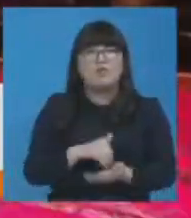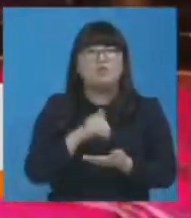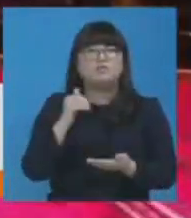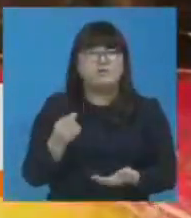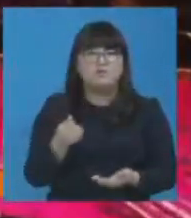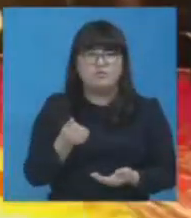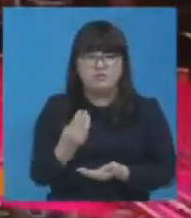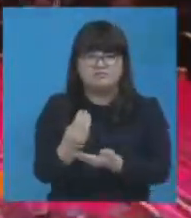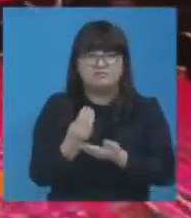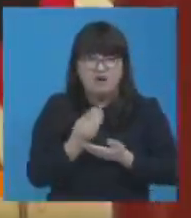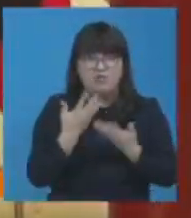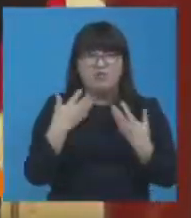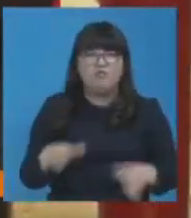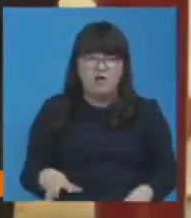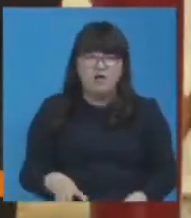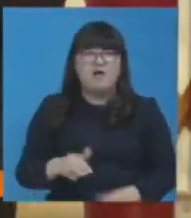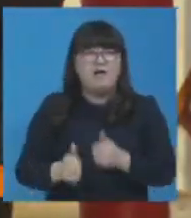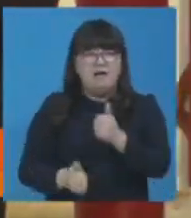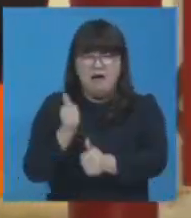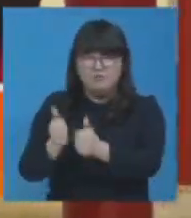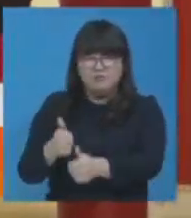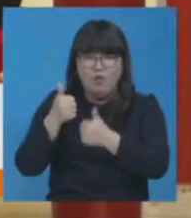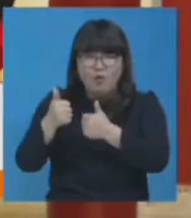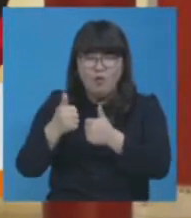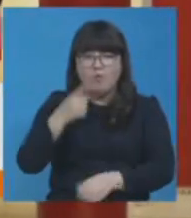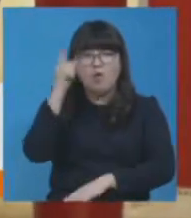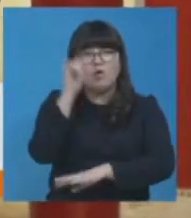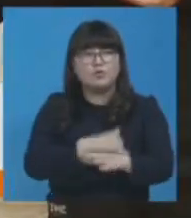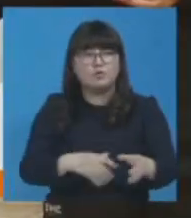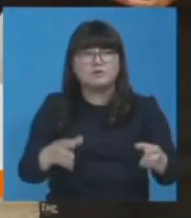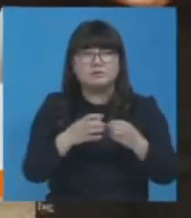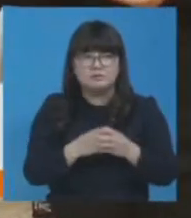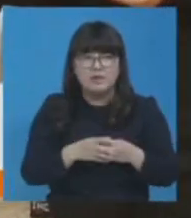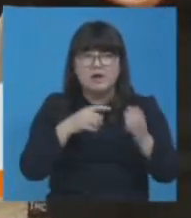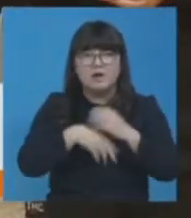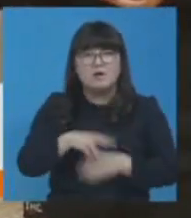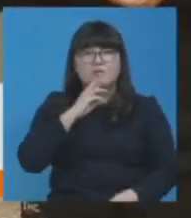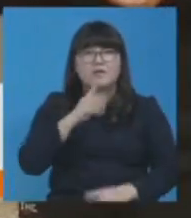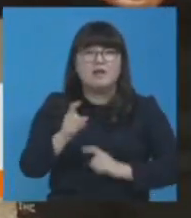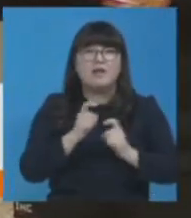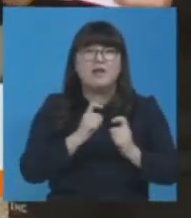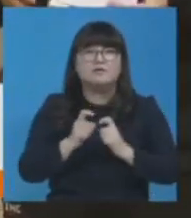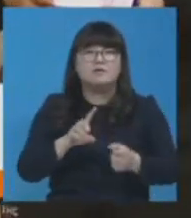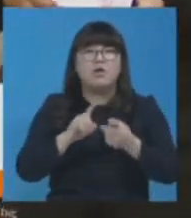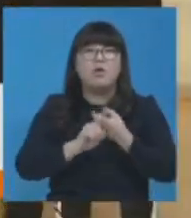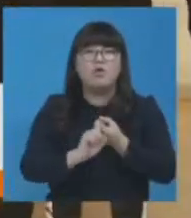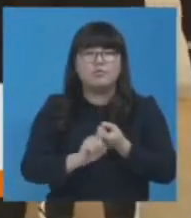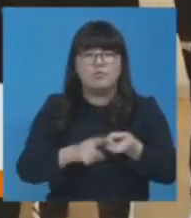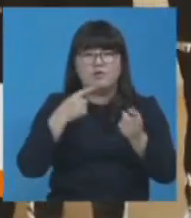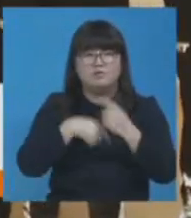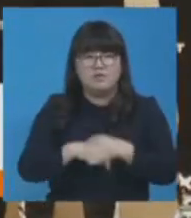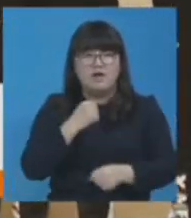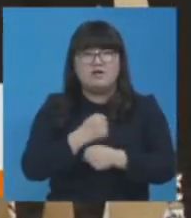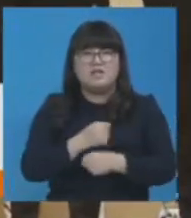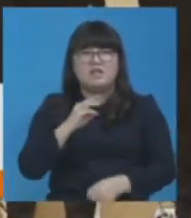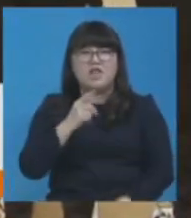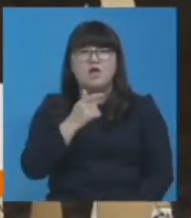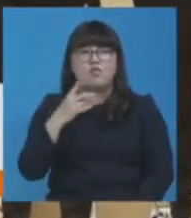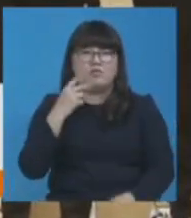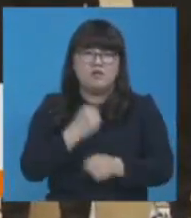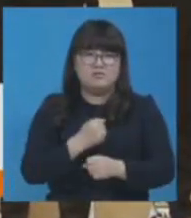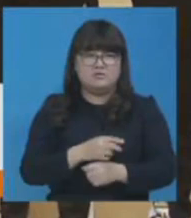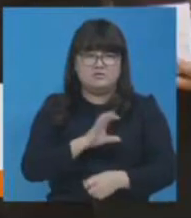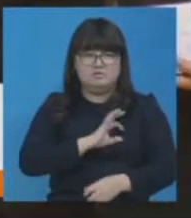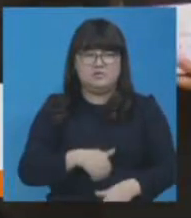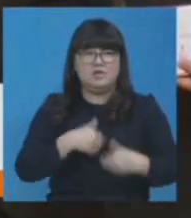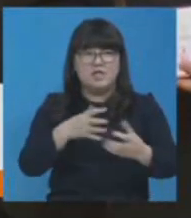тэрбум төгрөгийн эзэн болсон байна. Амжилт гаргасан Монгол улсын баг тамирчдыг мэдээлэл хацаа холбооны тэргүүний ажилтан цолоор шагналаа. Мөн дэлхийн аварга болсон багийн